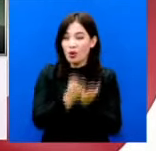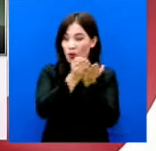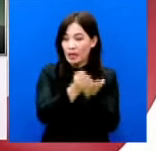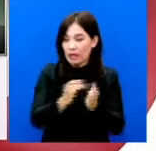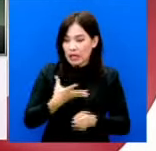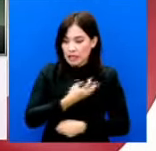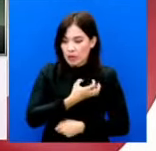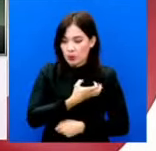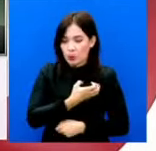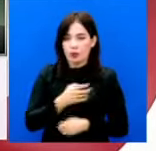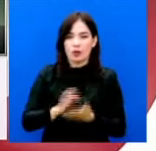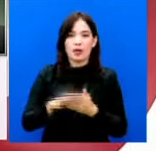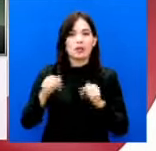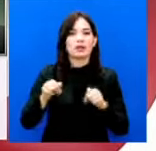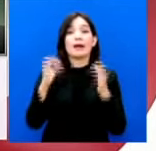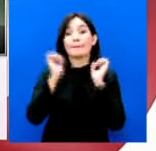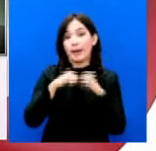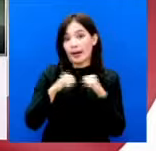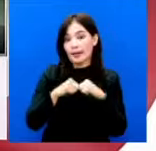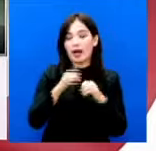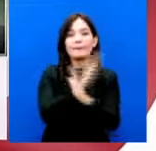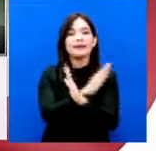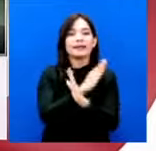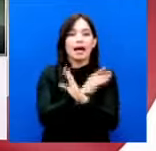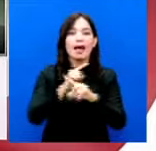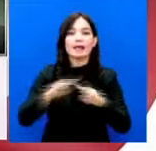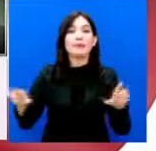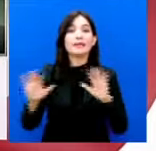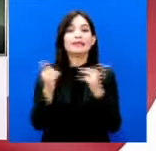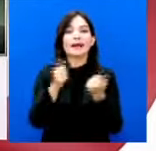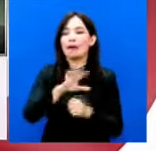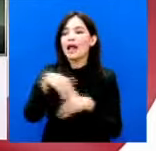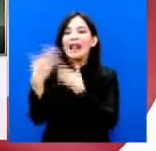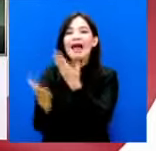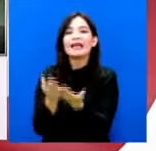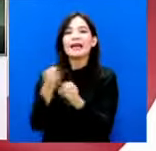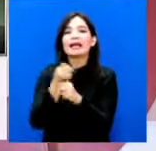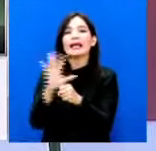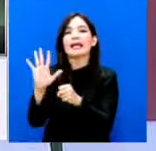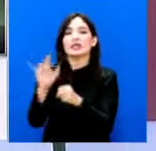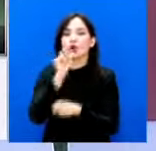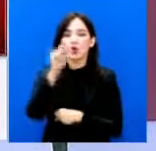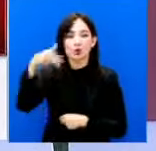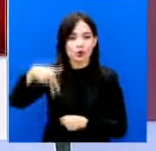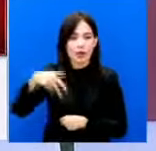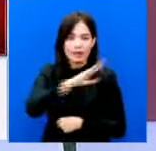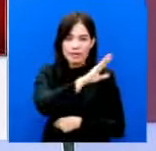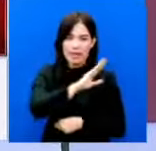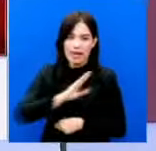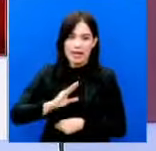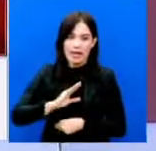jalan. Saya sepakat, kita lakukan pencegahan, tapi kita siapkan fasilitas gratis untuk Sulawesi Tenggara.